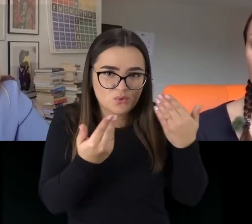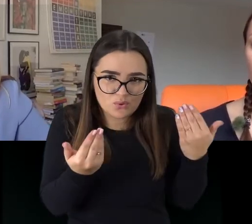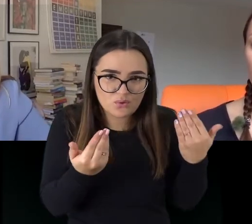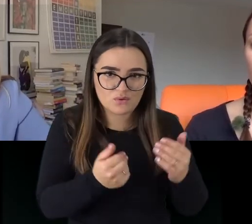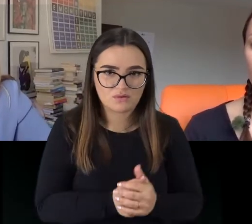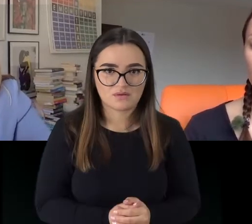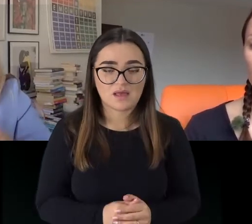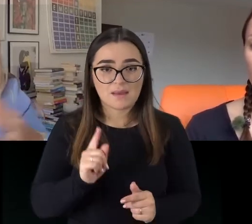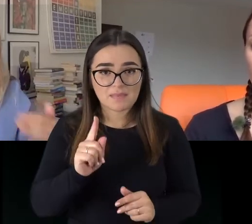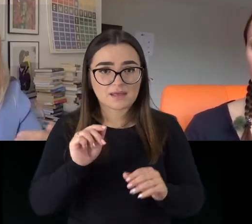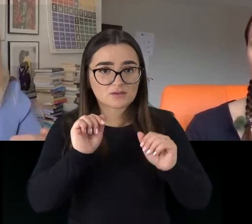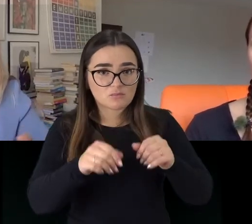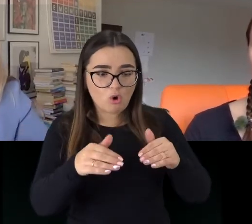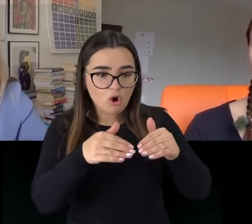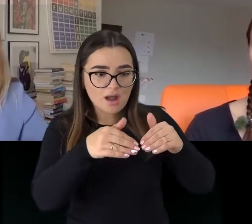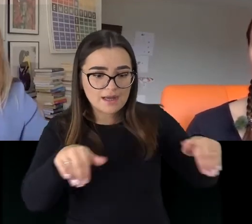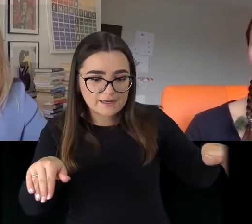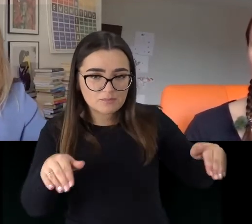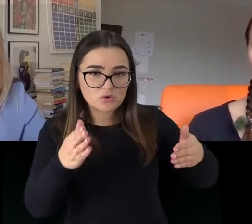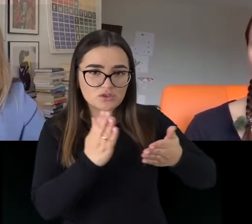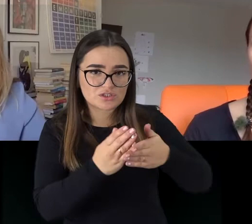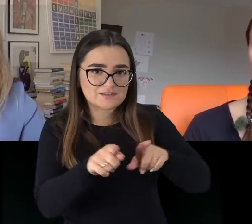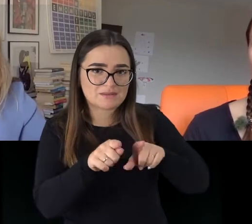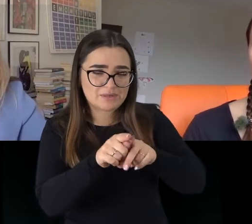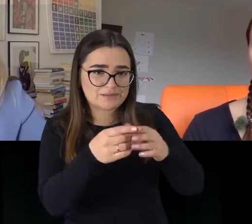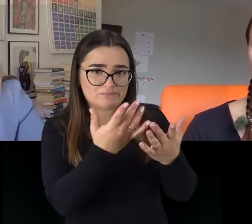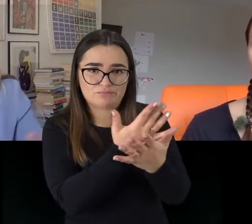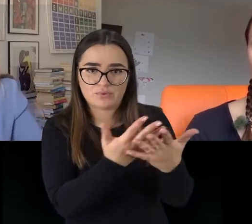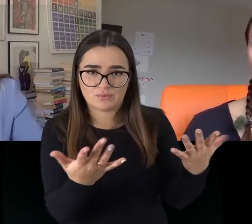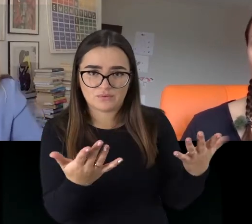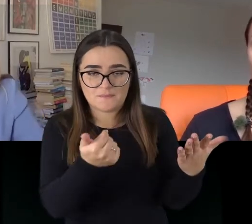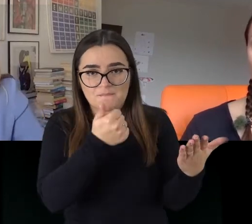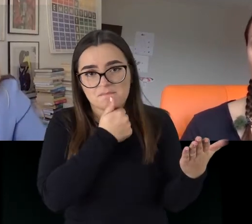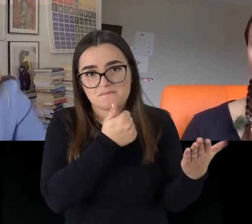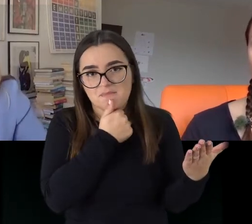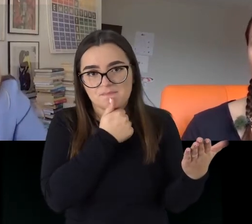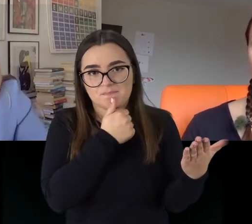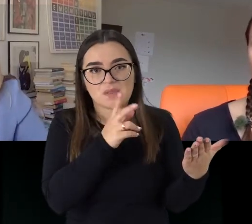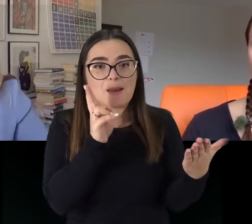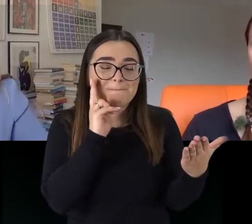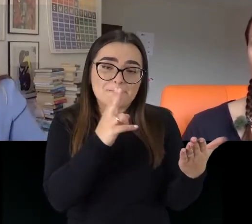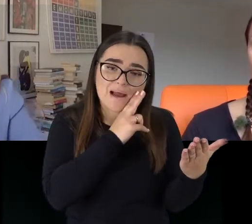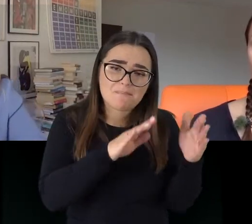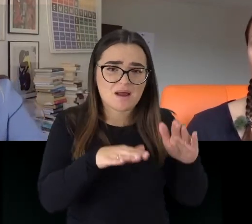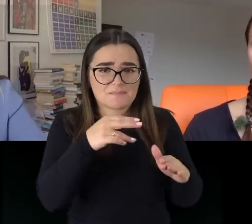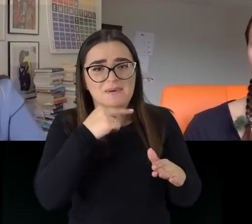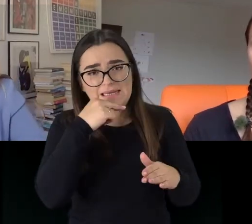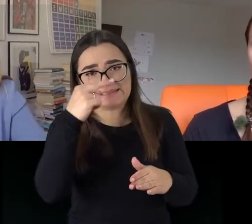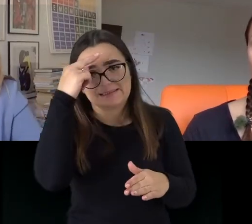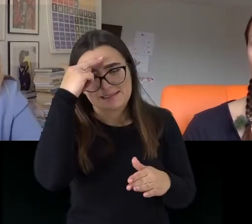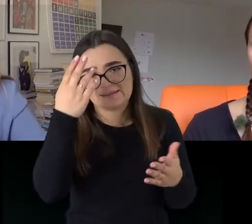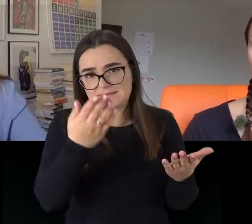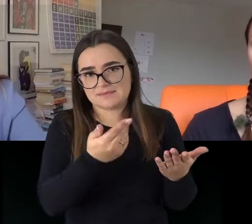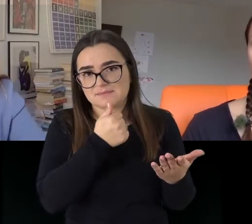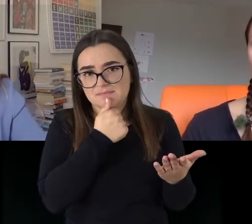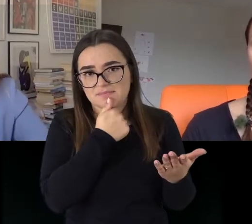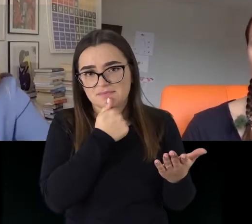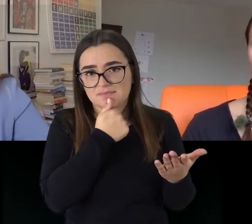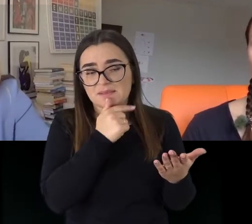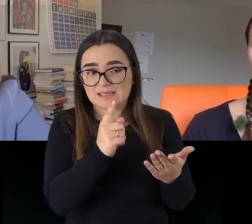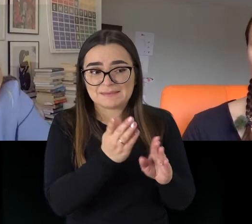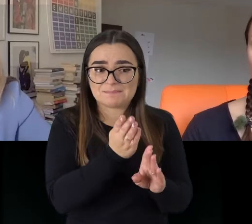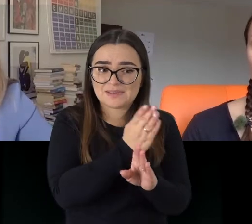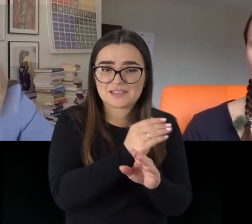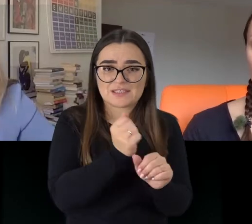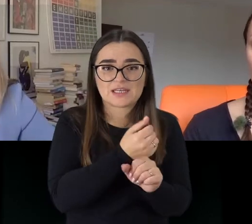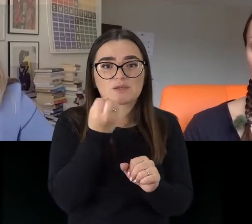nu, išsiliejusios ir kito atžvilgio, ar ne? Kai tarkim, ta pati ar mama, ar tėtis, vėlgi reikia suprasti, Renata, kad visa tai